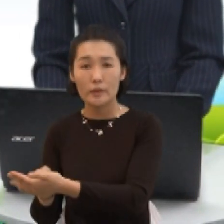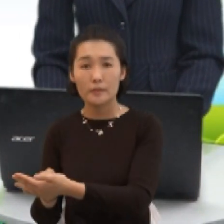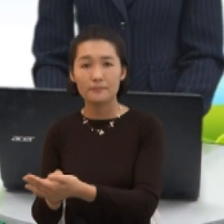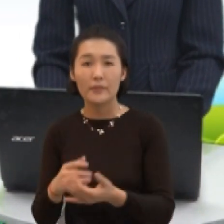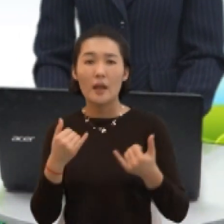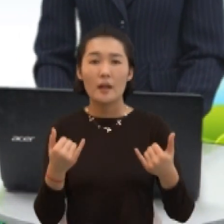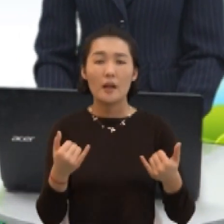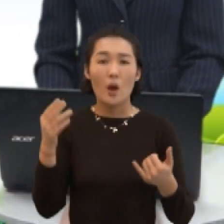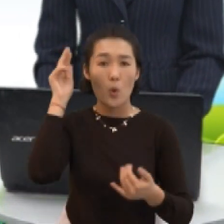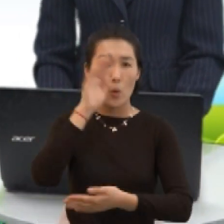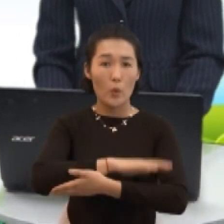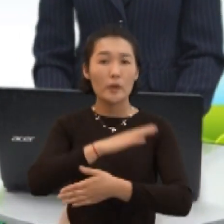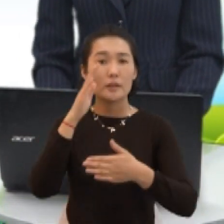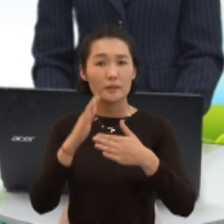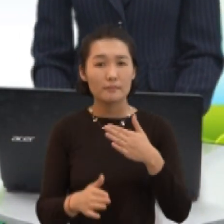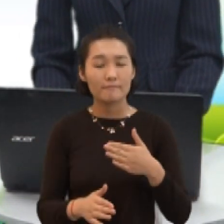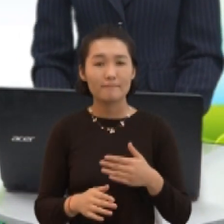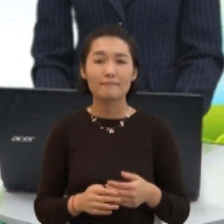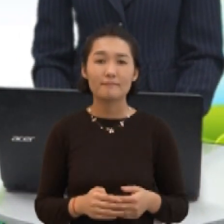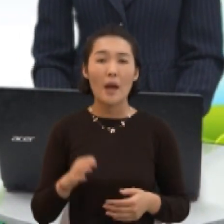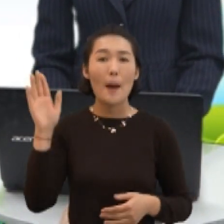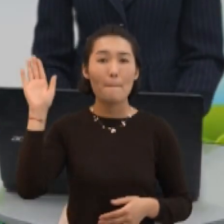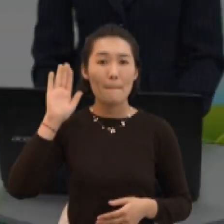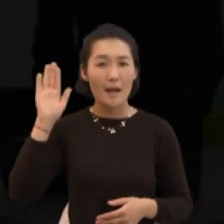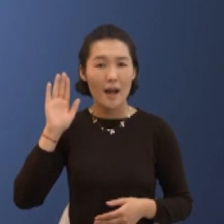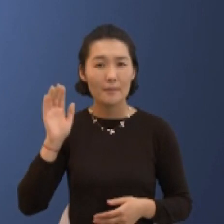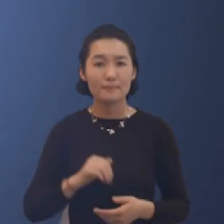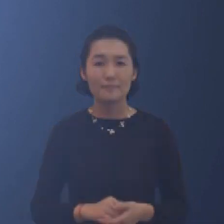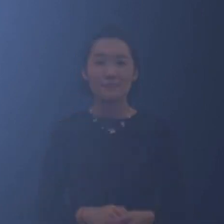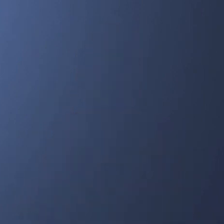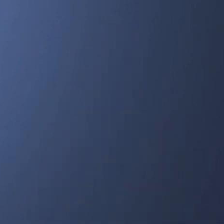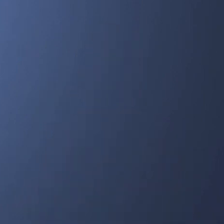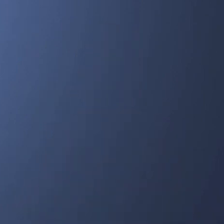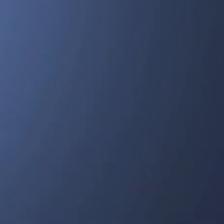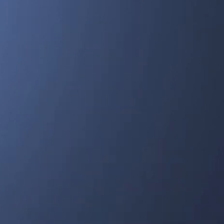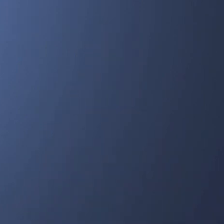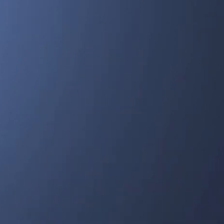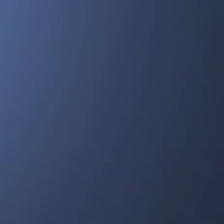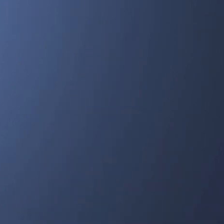урок подошел к концу. До скорых встреч, друзья. До свидания.